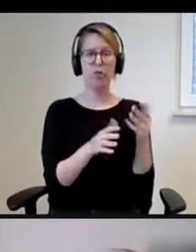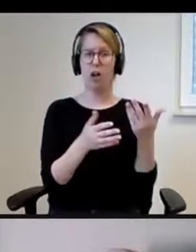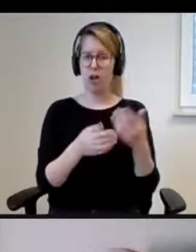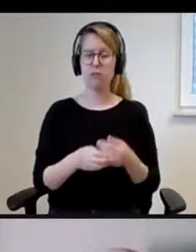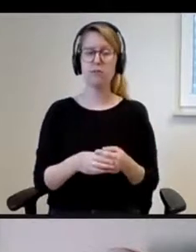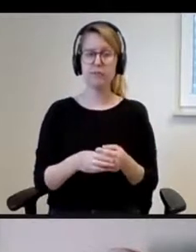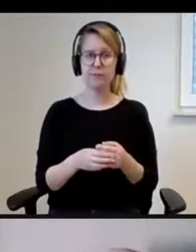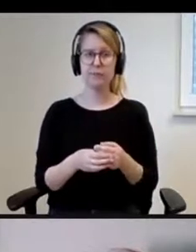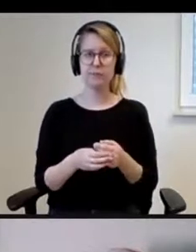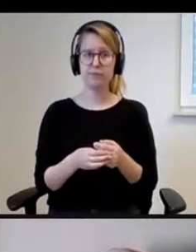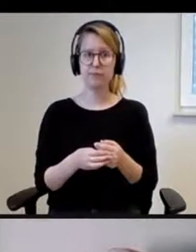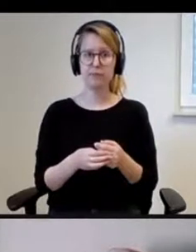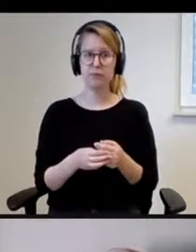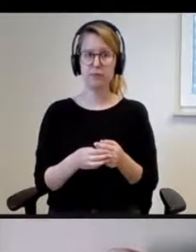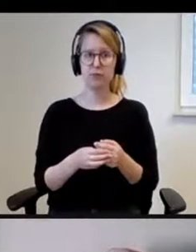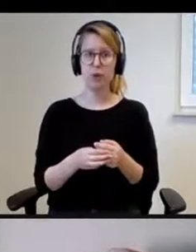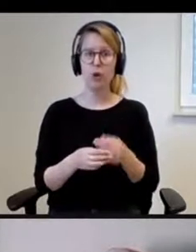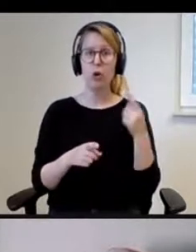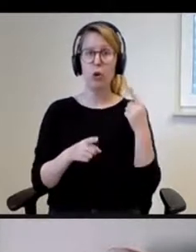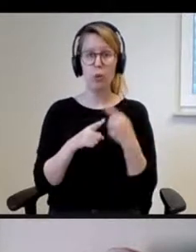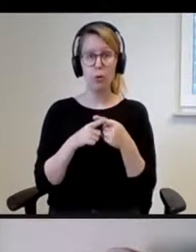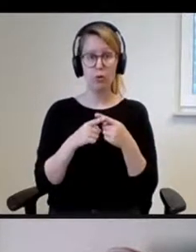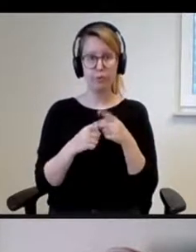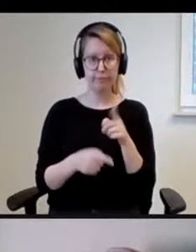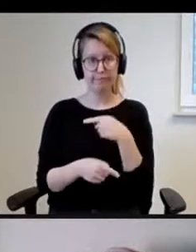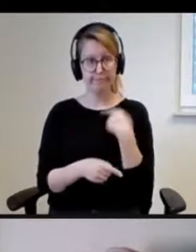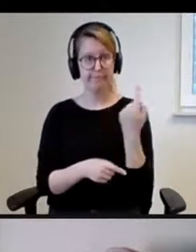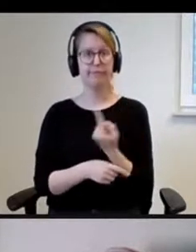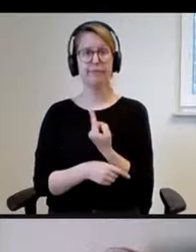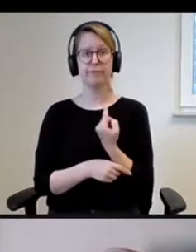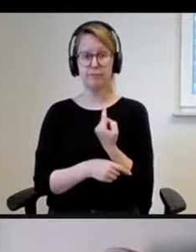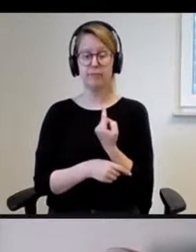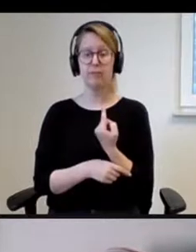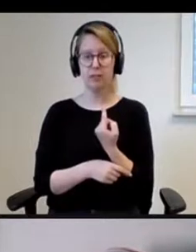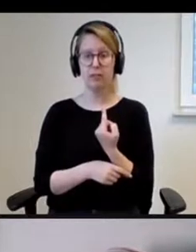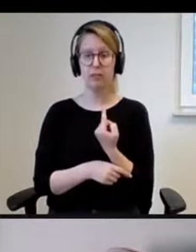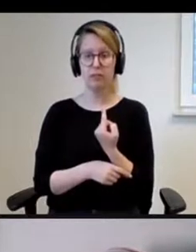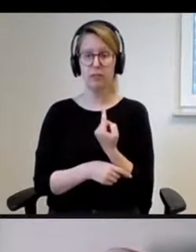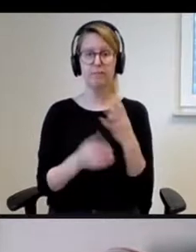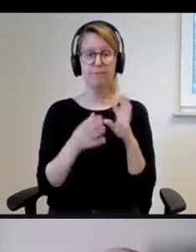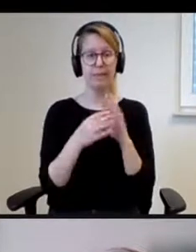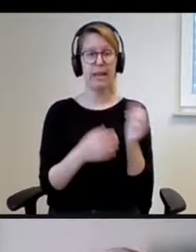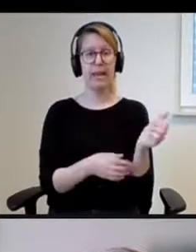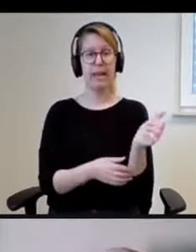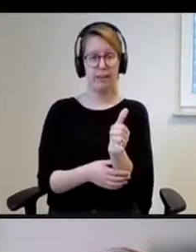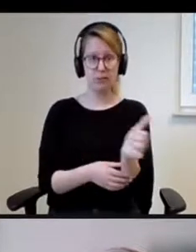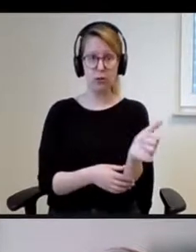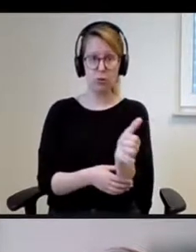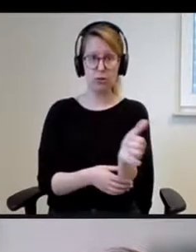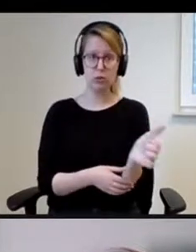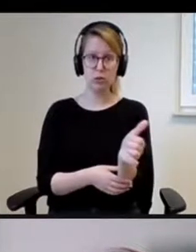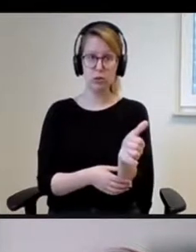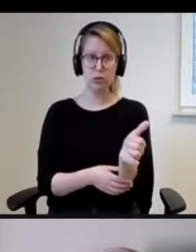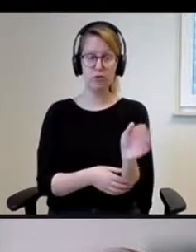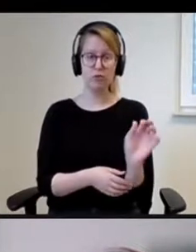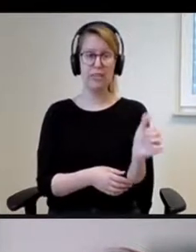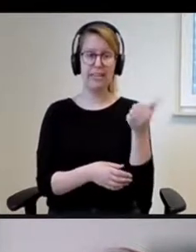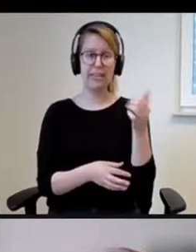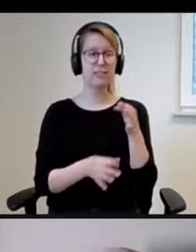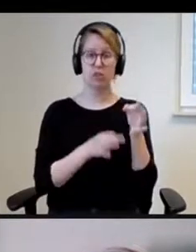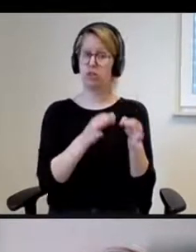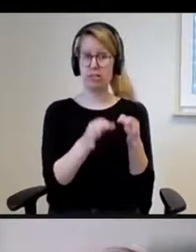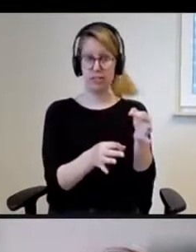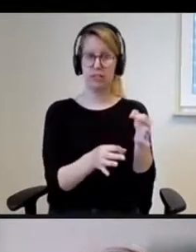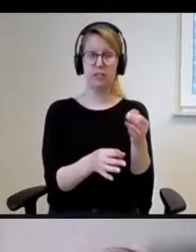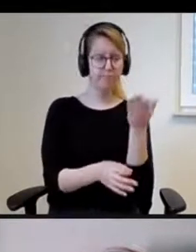nous nous sommes basés sur les évaluations de cette deuxième stratégie, de cette première stratégie, pour proposer dans